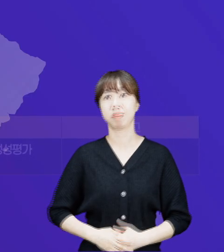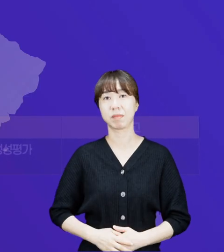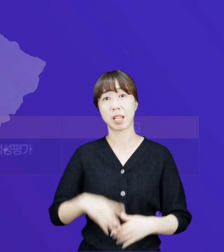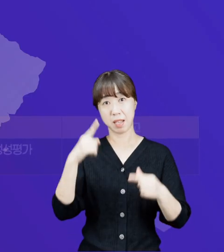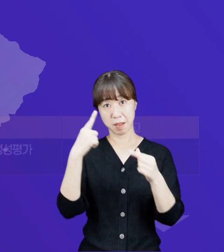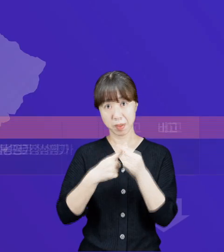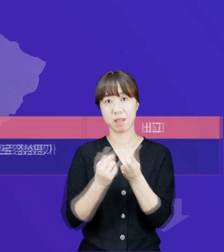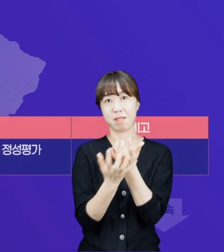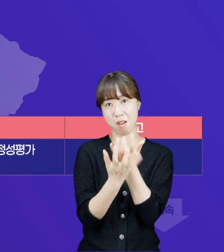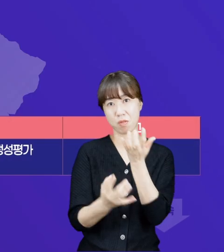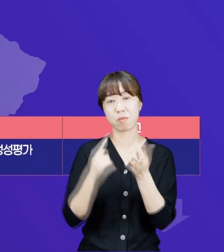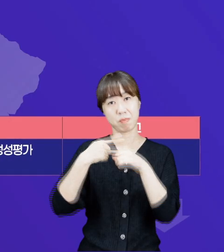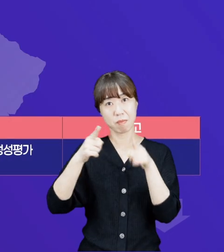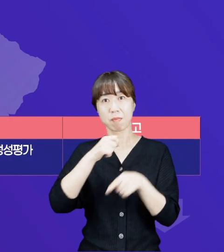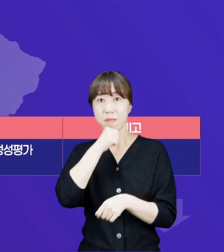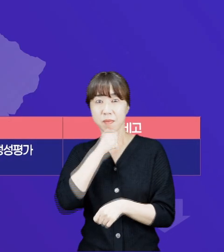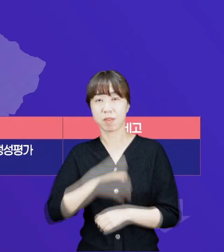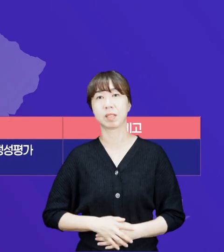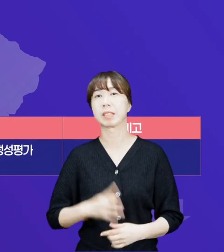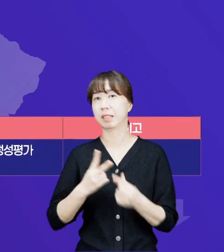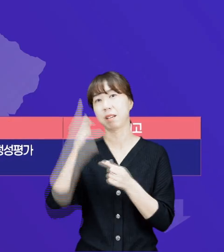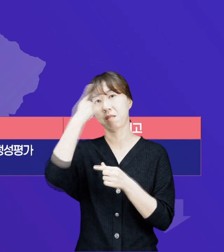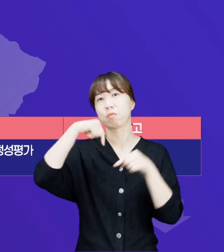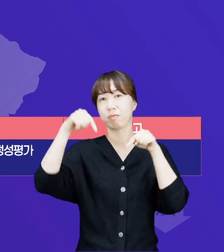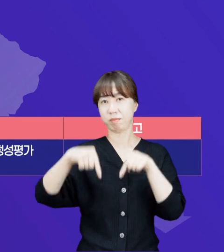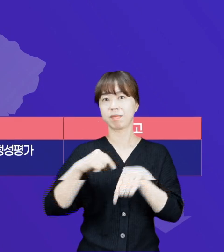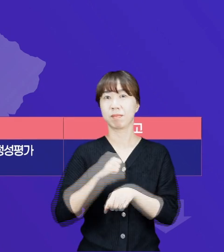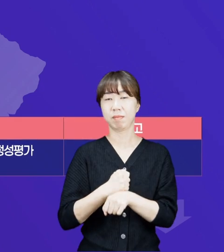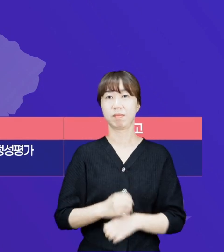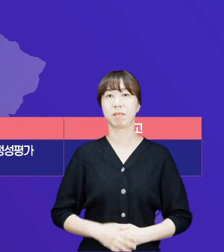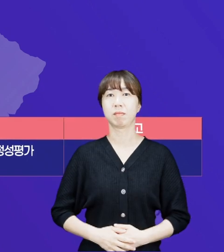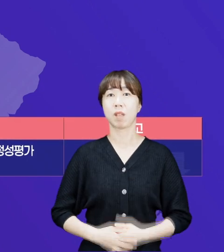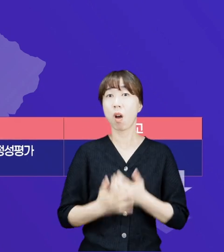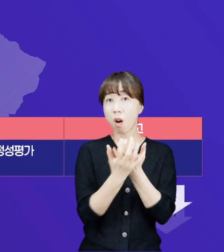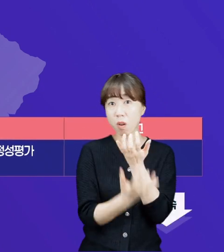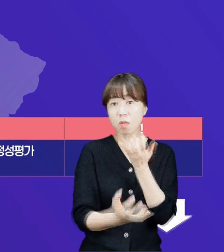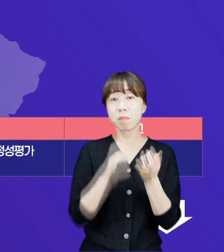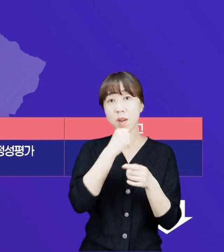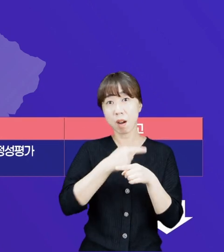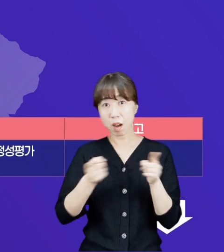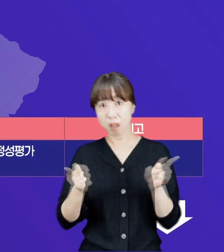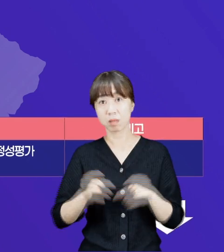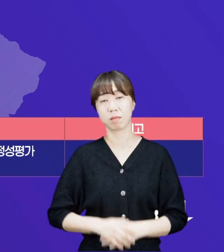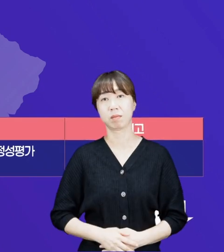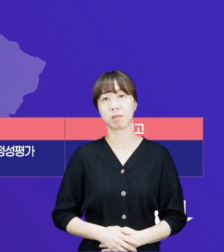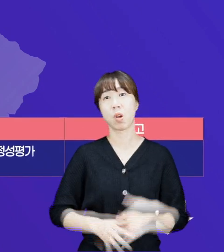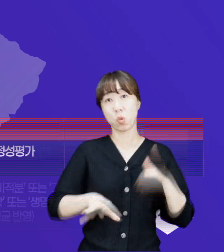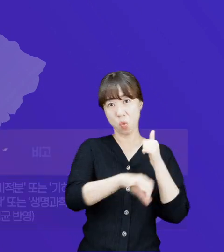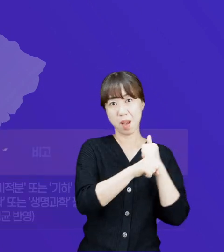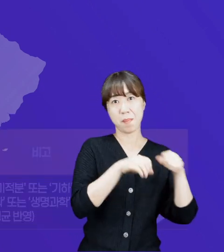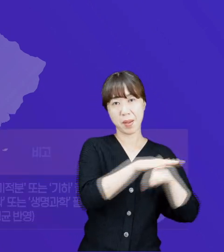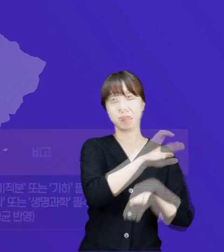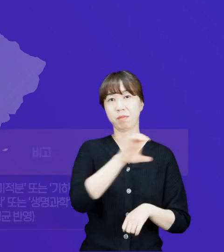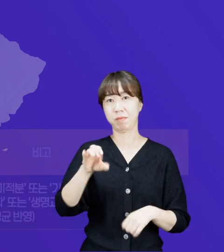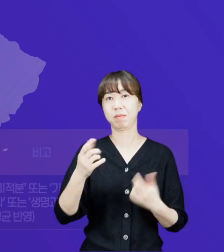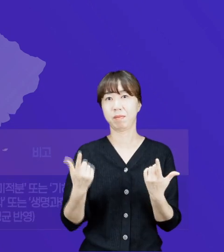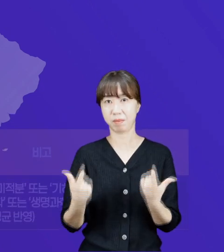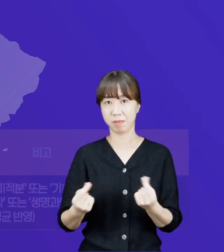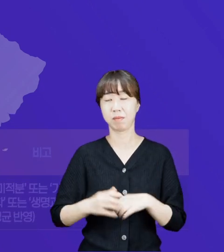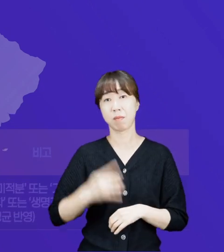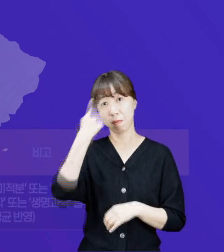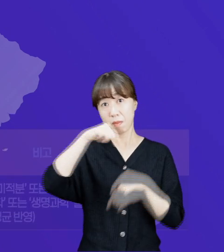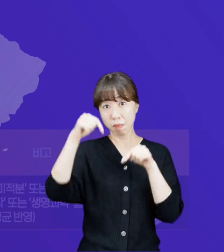1단계 서류평가와 2단계 면접고사를 진행합니다. 서류평가는 종합 일반 전형 방식과 동일하며 면접고사는